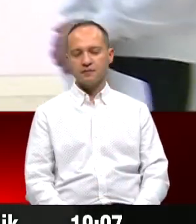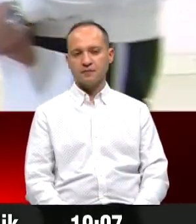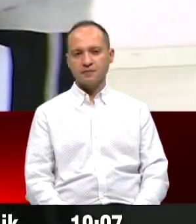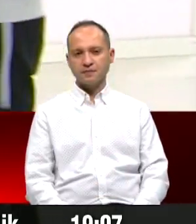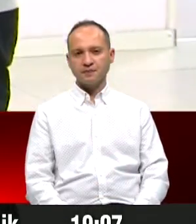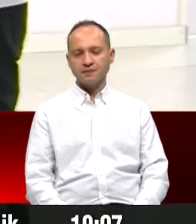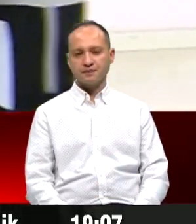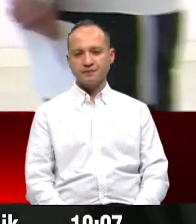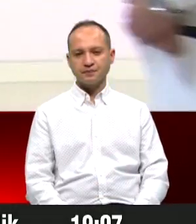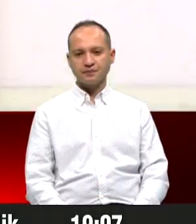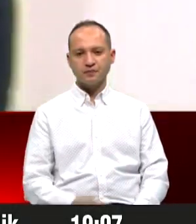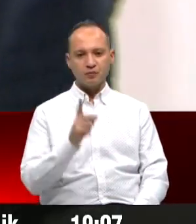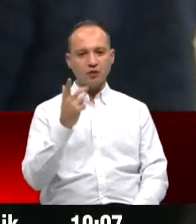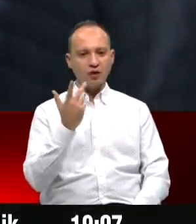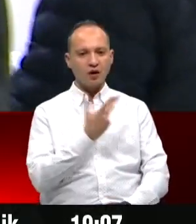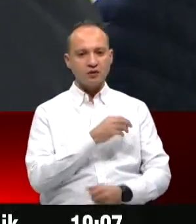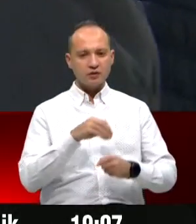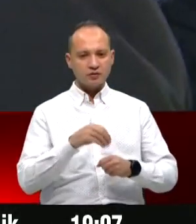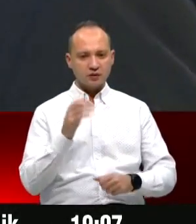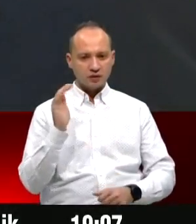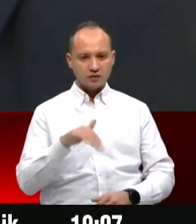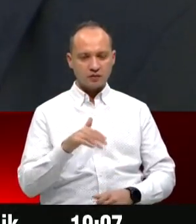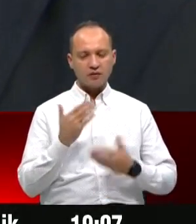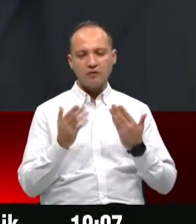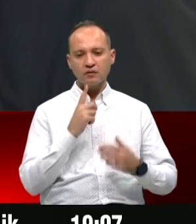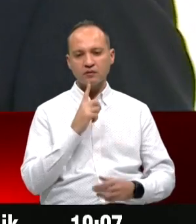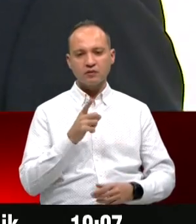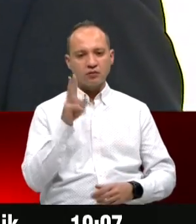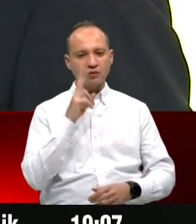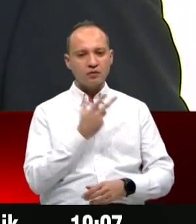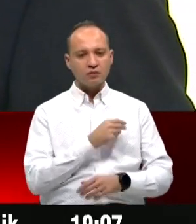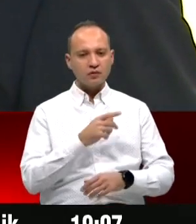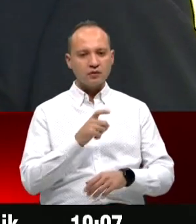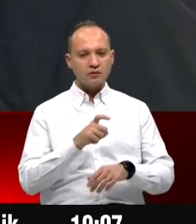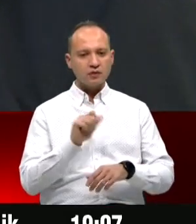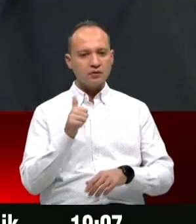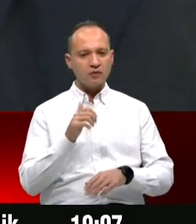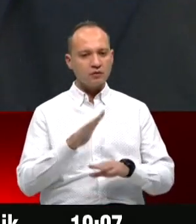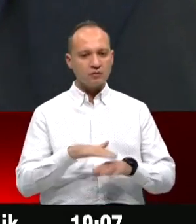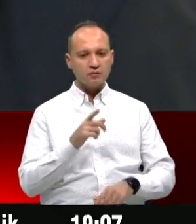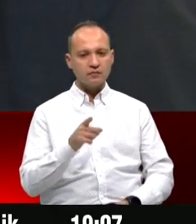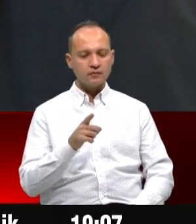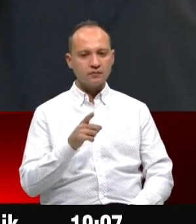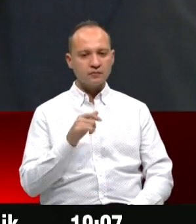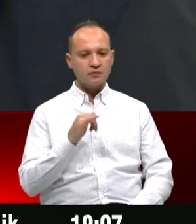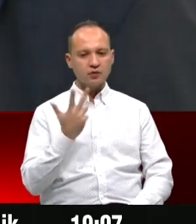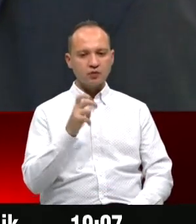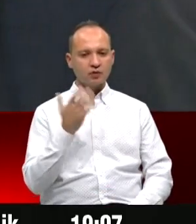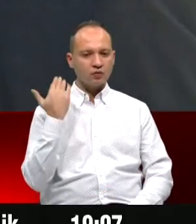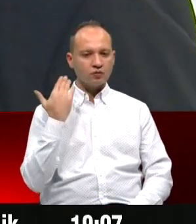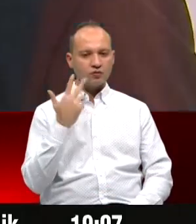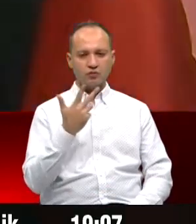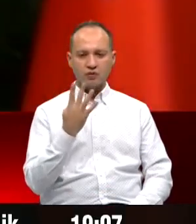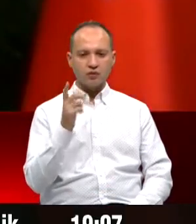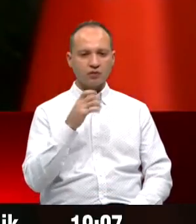yaptırabiliyorsunuz. Efendim, o hatırlatma dozu için mi geldiniz? Evet. Son yaptırdığınız aşının üzerinden ne kadar geçti? Yaklaşık 3 ay,